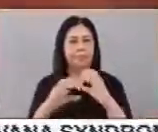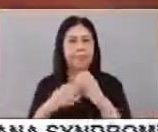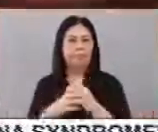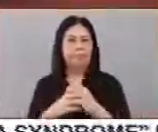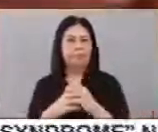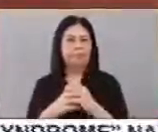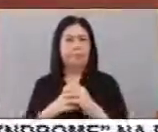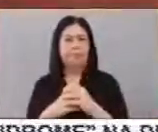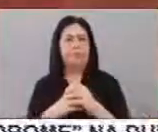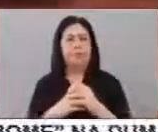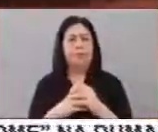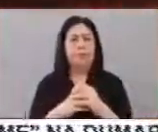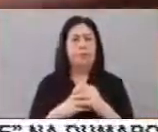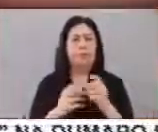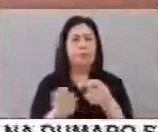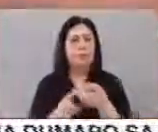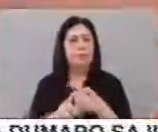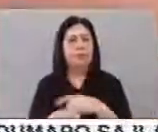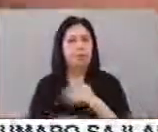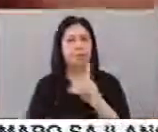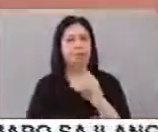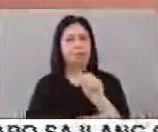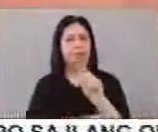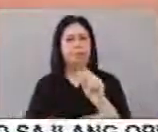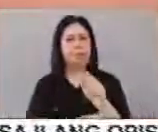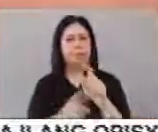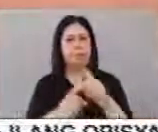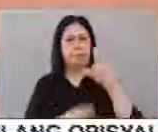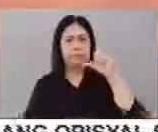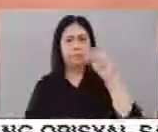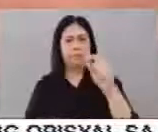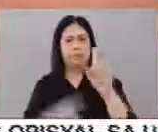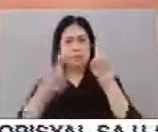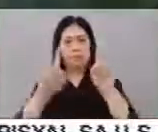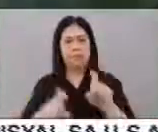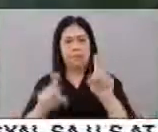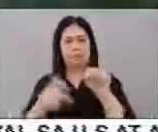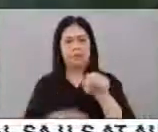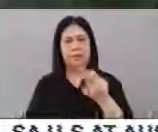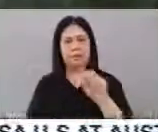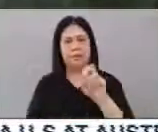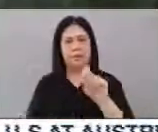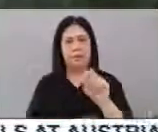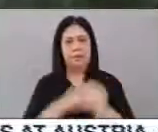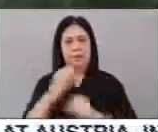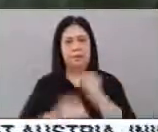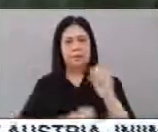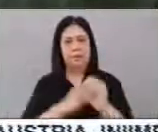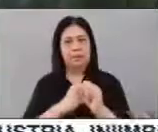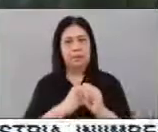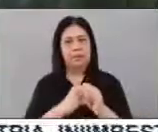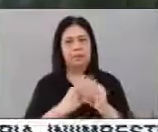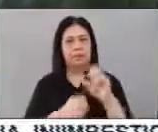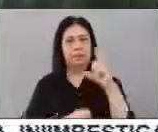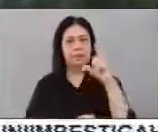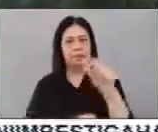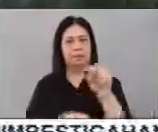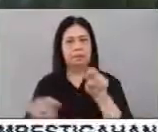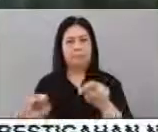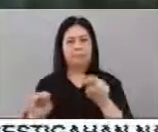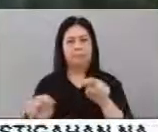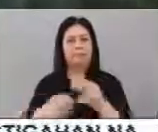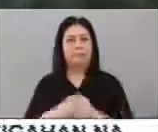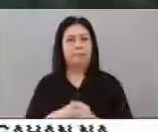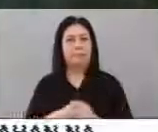66.55 megabits per second o Mbps ang average na download speed sa fixed broadband, habang